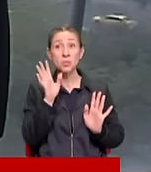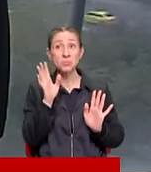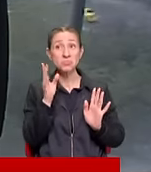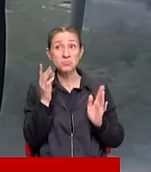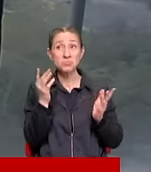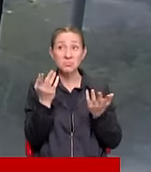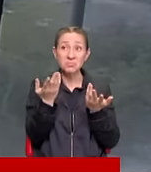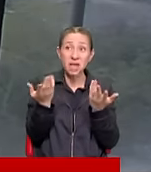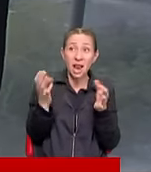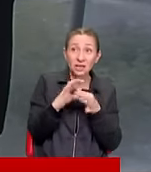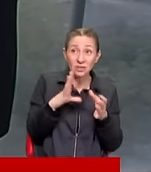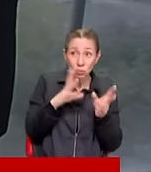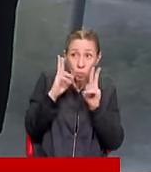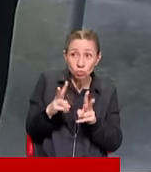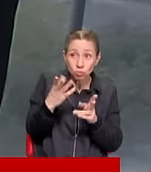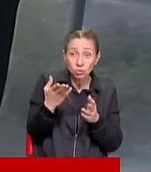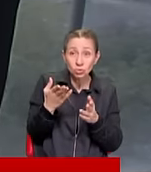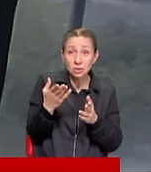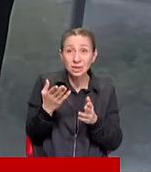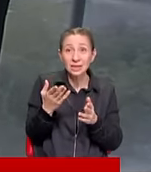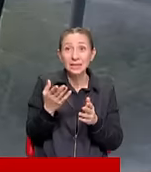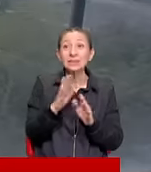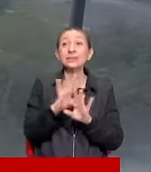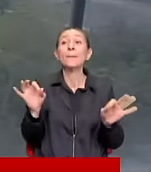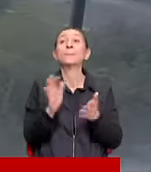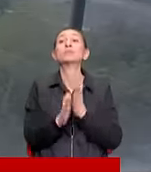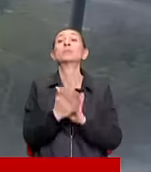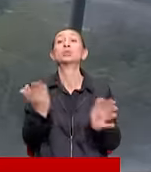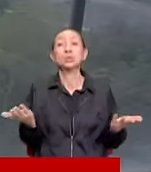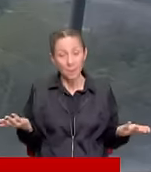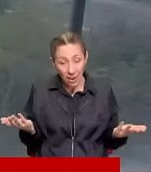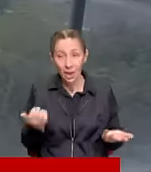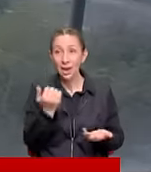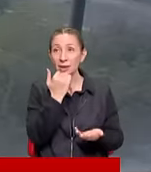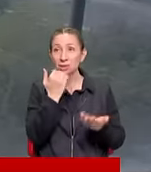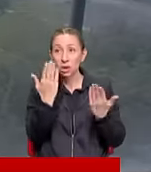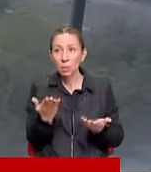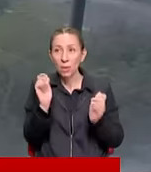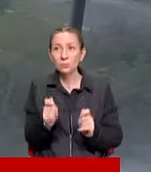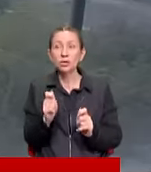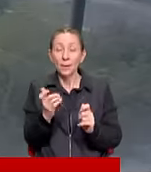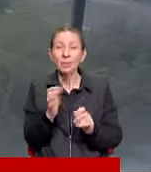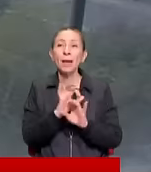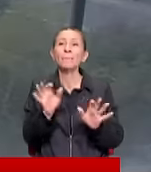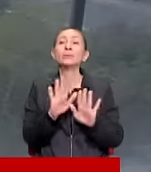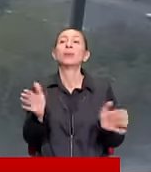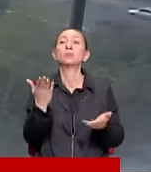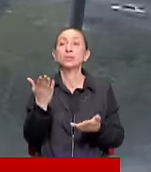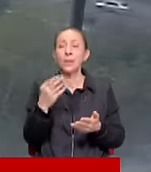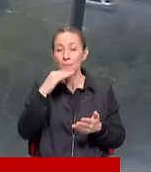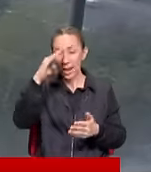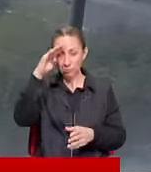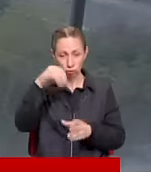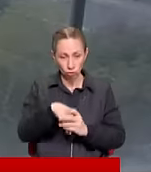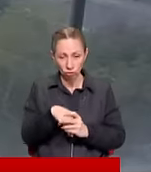yansıtacak bir şey göremiyorum. Siz görebiliyor musunuz? Ve na tamam diyorsunuz. Na tamam tabii. Geçici kabulü yapılmış na tamam. Bayram